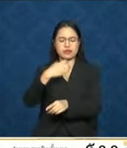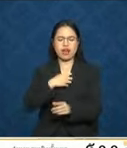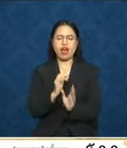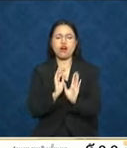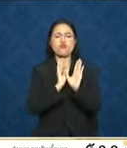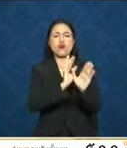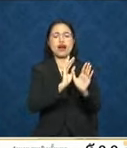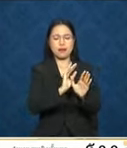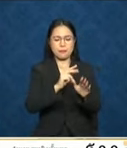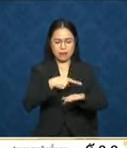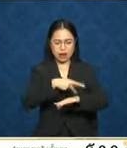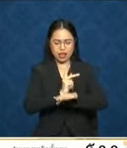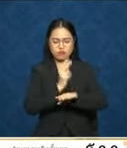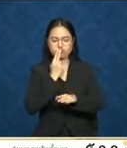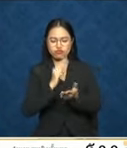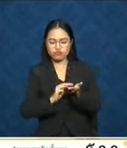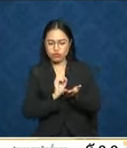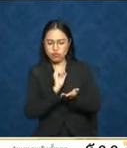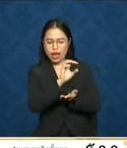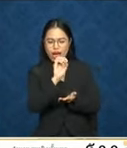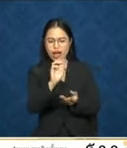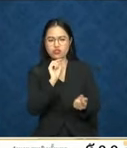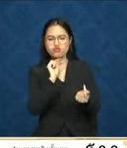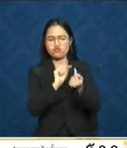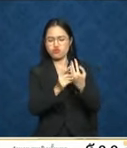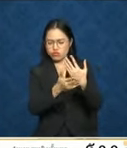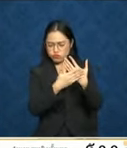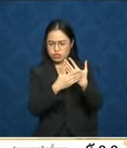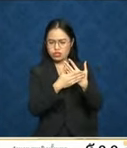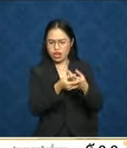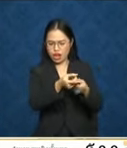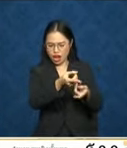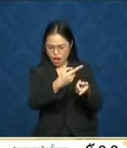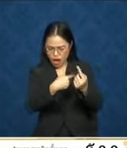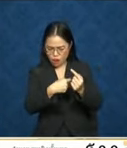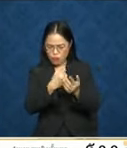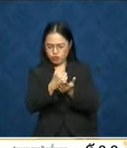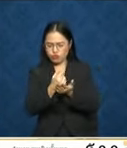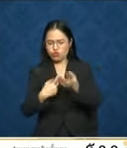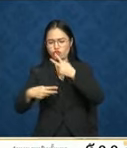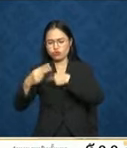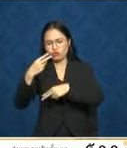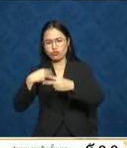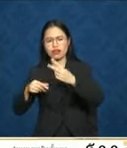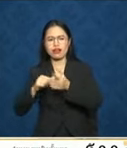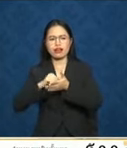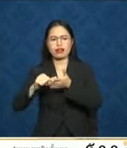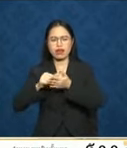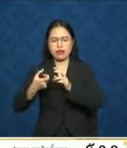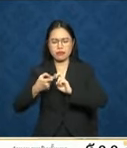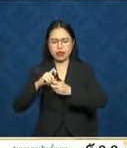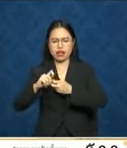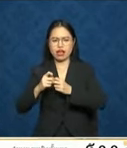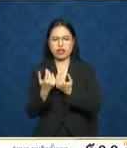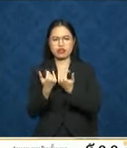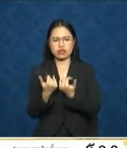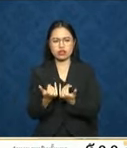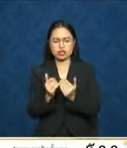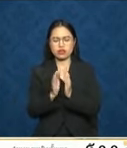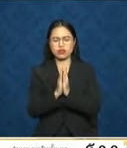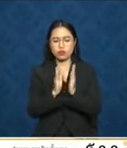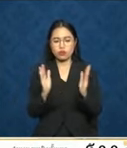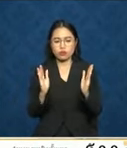ทำหนังสือหรือประสานงานไปยังหน่วยงานที่เกี่ยวข้องให้ดำเนินการปัญหาความแก้ไขปัญหาความเดือดร้อนของพี่น้องประชาชนในพื้นที่ด้วยครับ